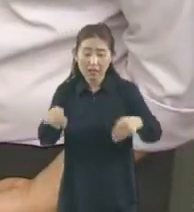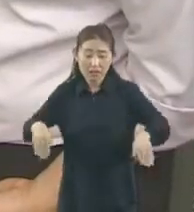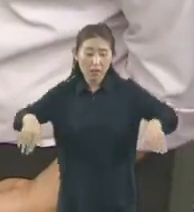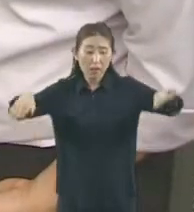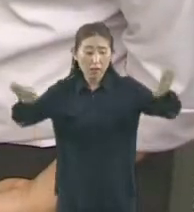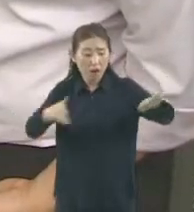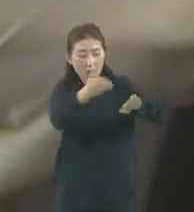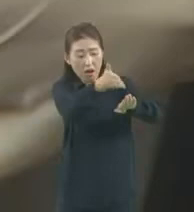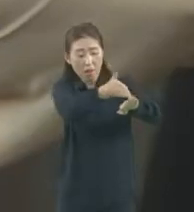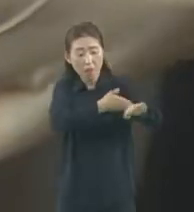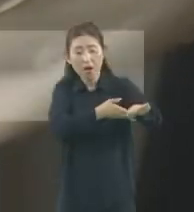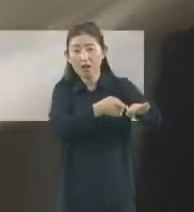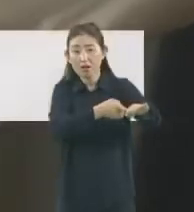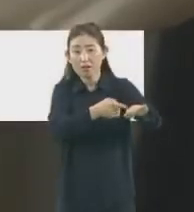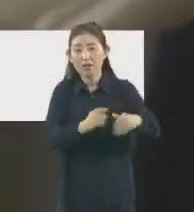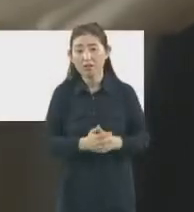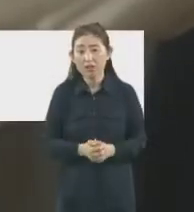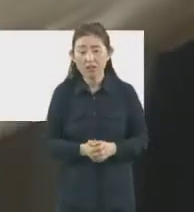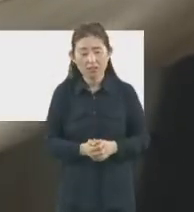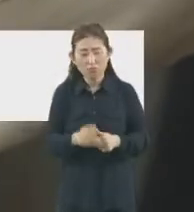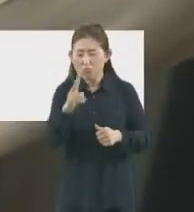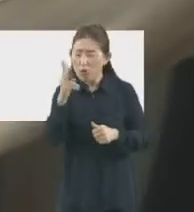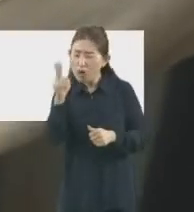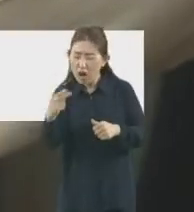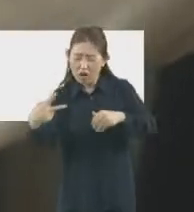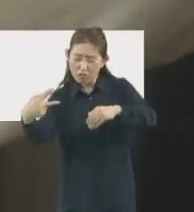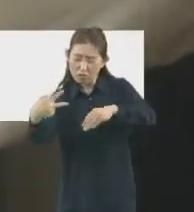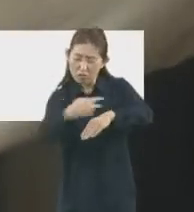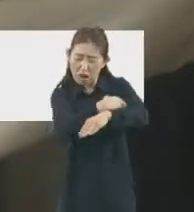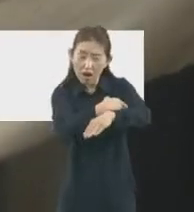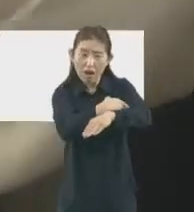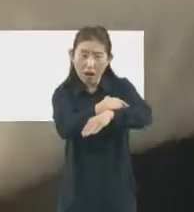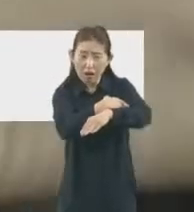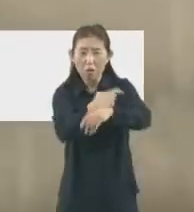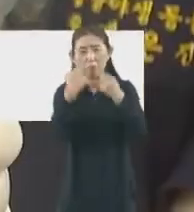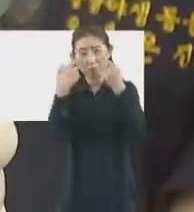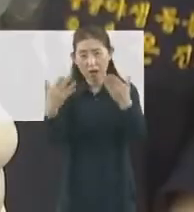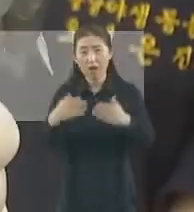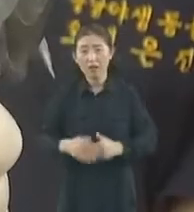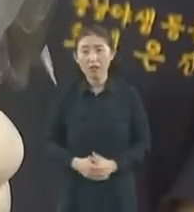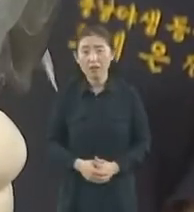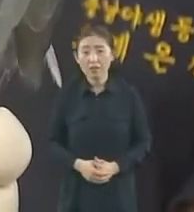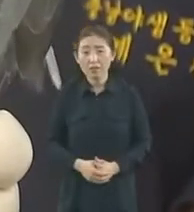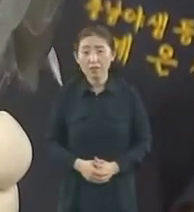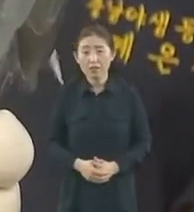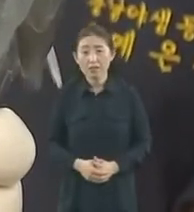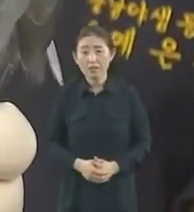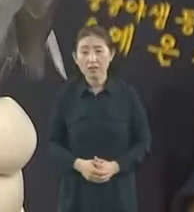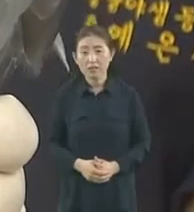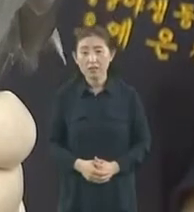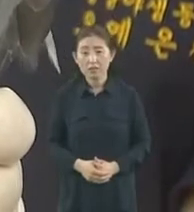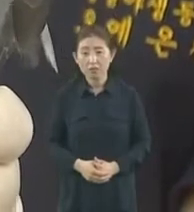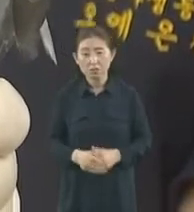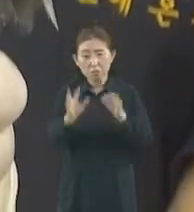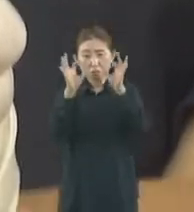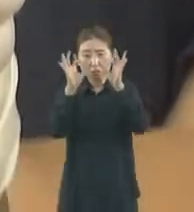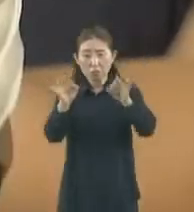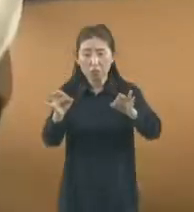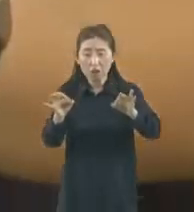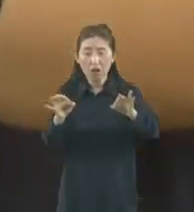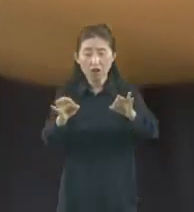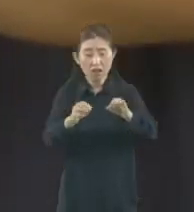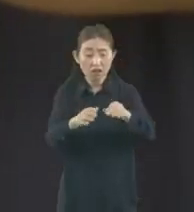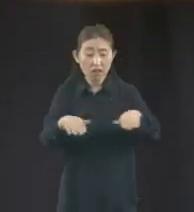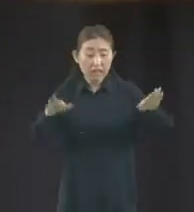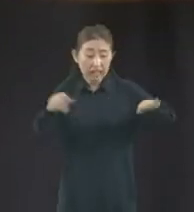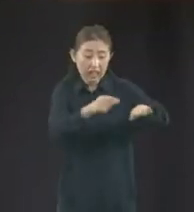이상 잘려나가 있습니다 가히 같은 날카로운 물건으로 잘린 흔적이 있습니다 장산 개체와 비교하면 한눈에 봐도 날개 길이가